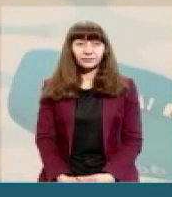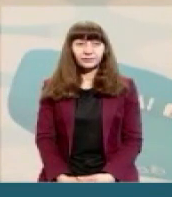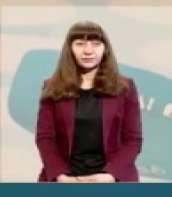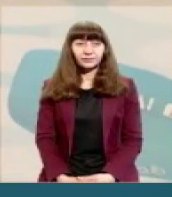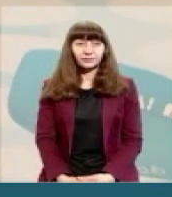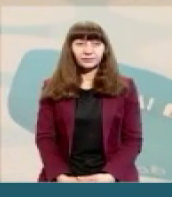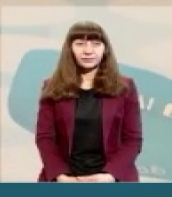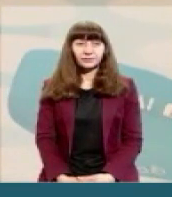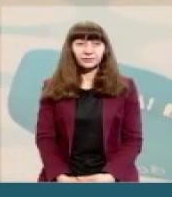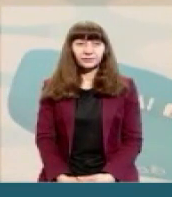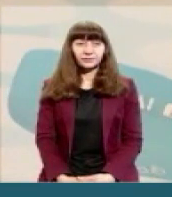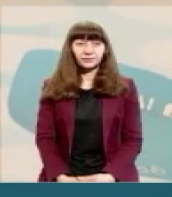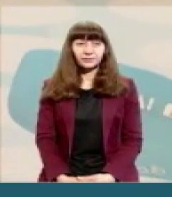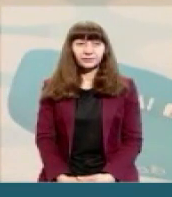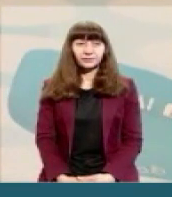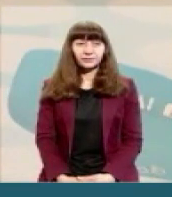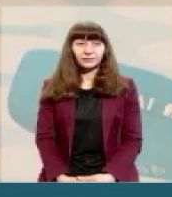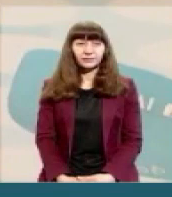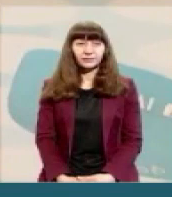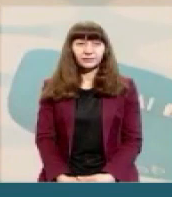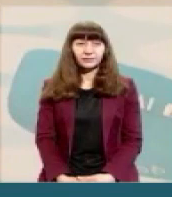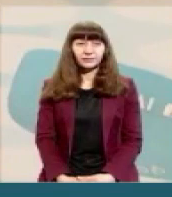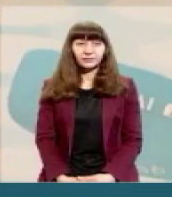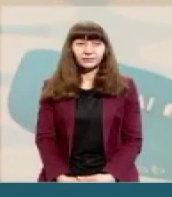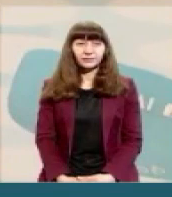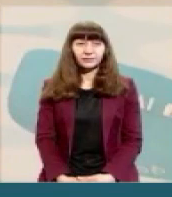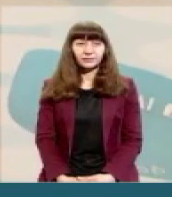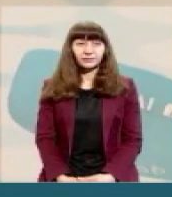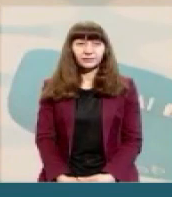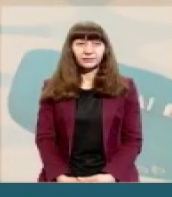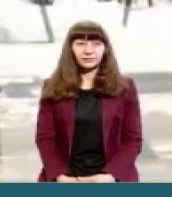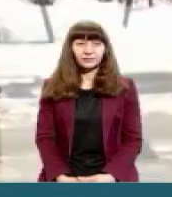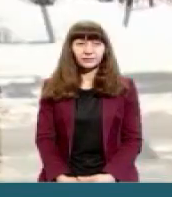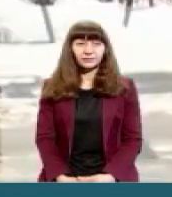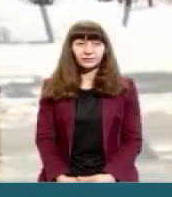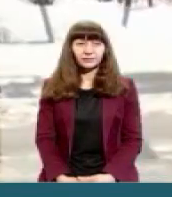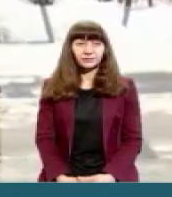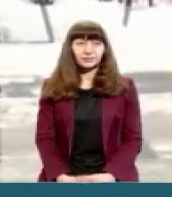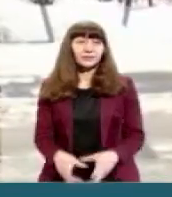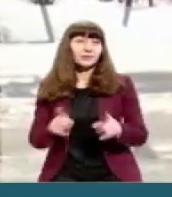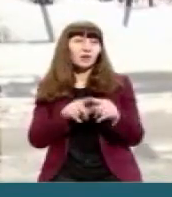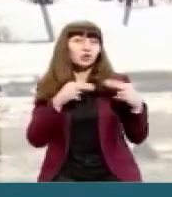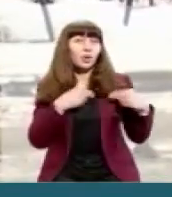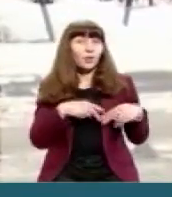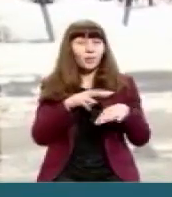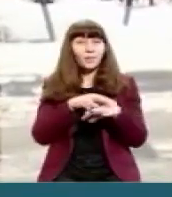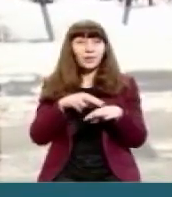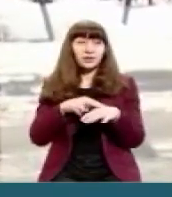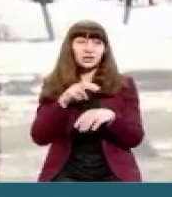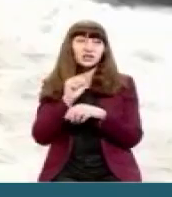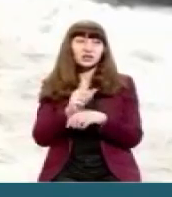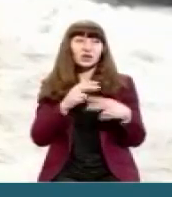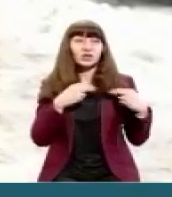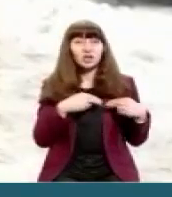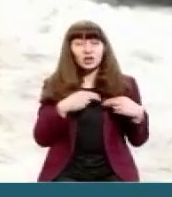гражданские отношения. Они же договорились о купле-продаже именно этой бытовой техники. Также сотрудниками полиции пресечена